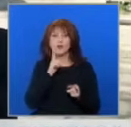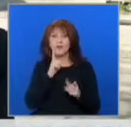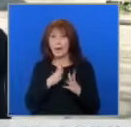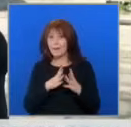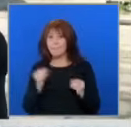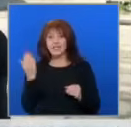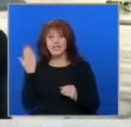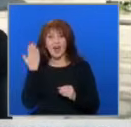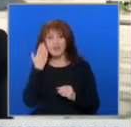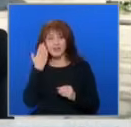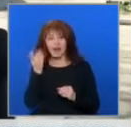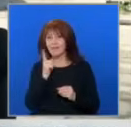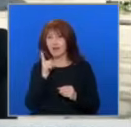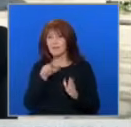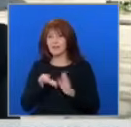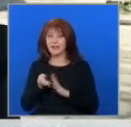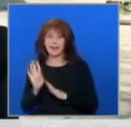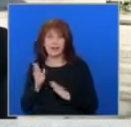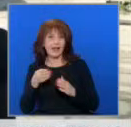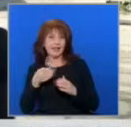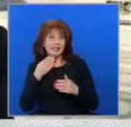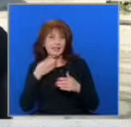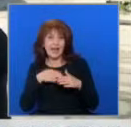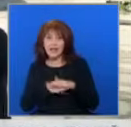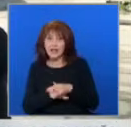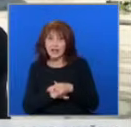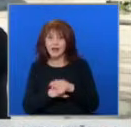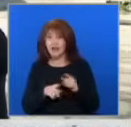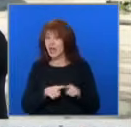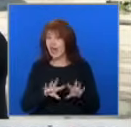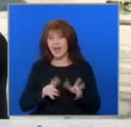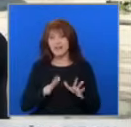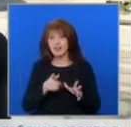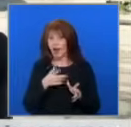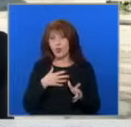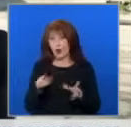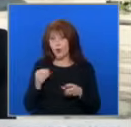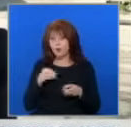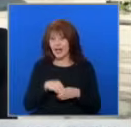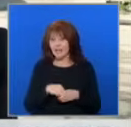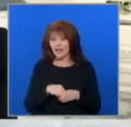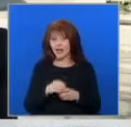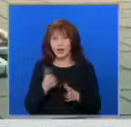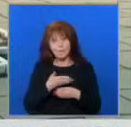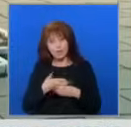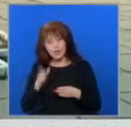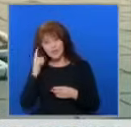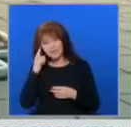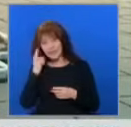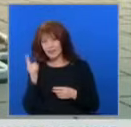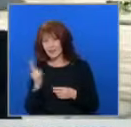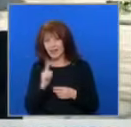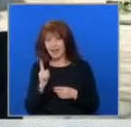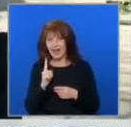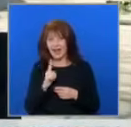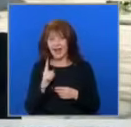вина няма да тръгне да съкри. И той има е евентуално някакво участие. Продължавате да смятате, че не е той виновен номер